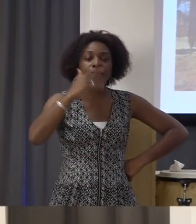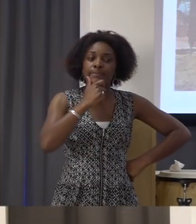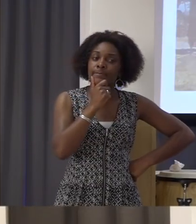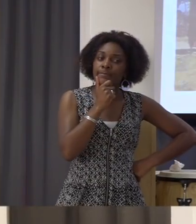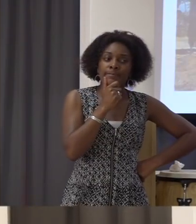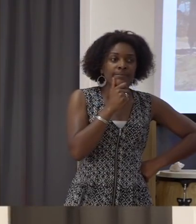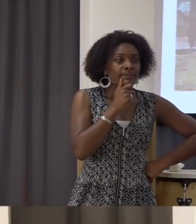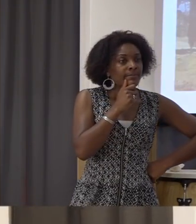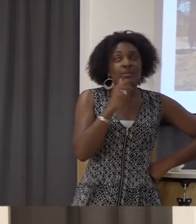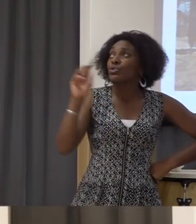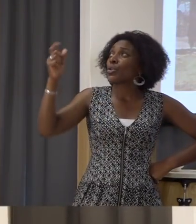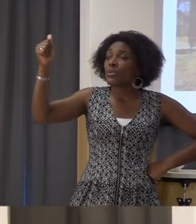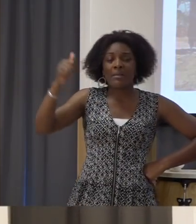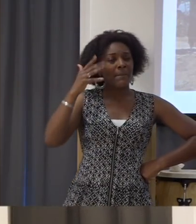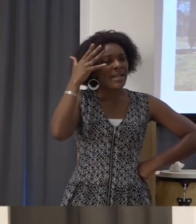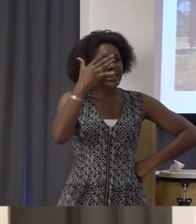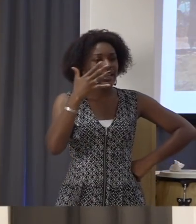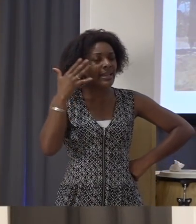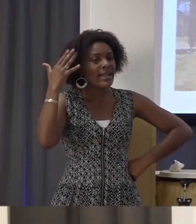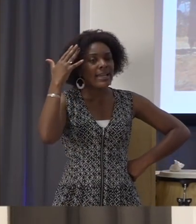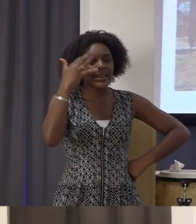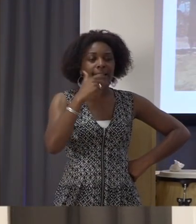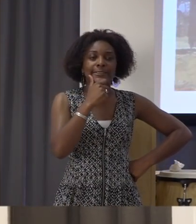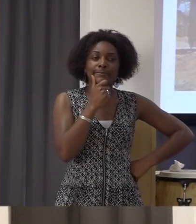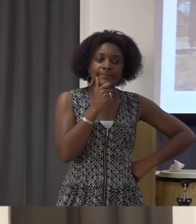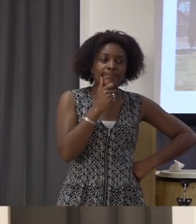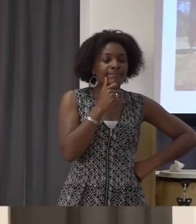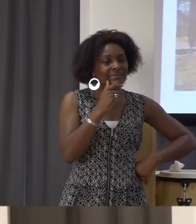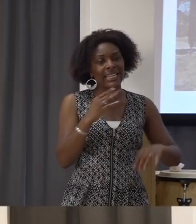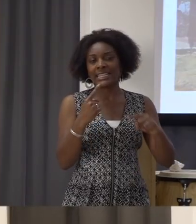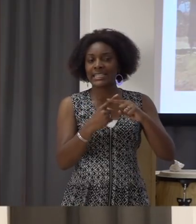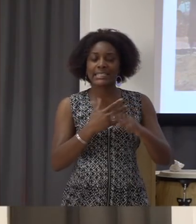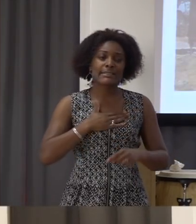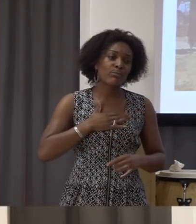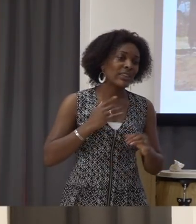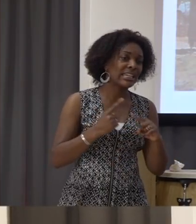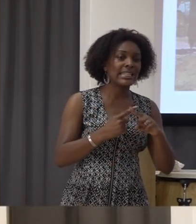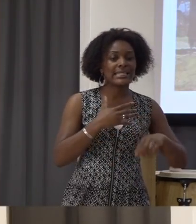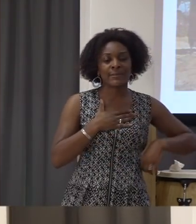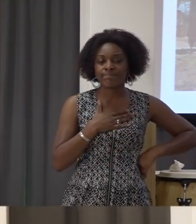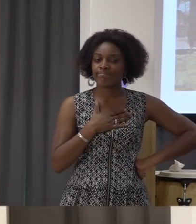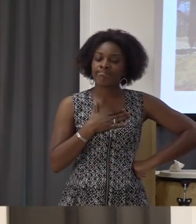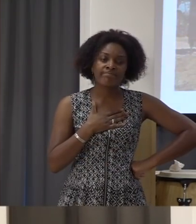Le Seigneur Dieu, il s'inquiète pour son Église.